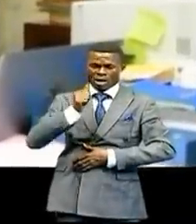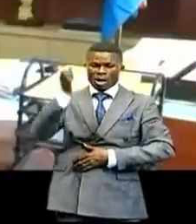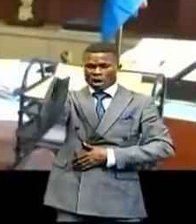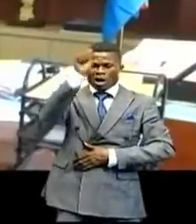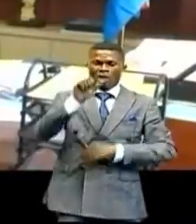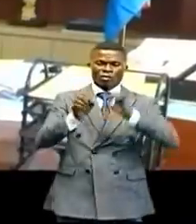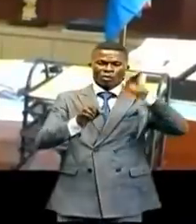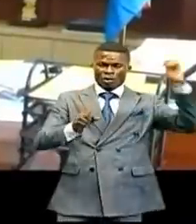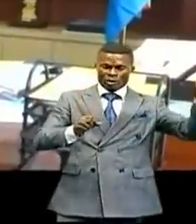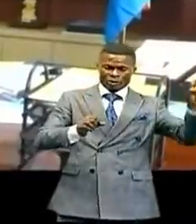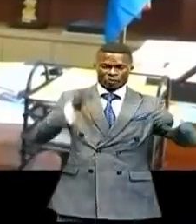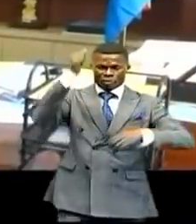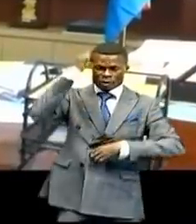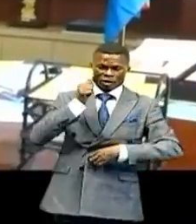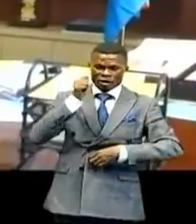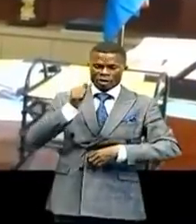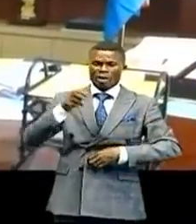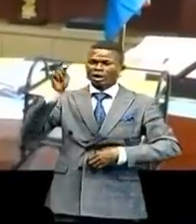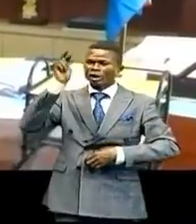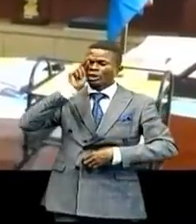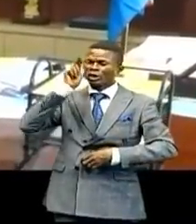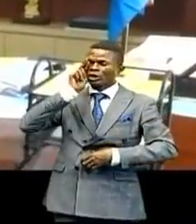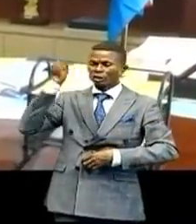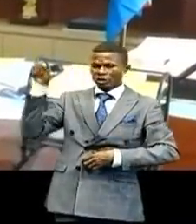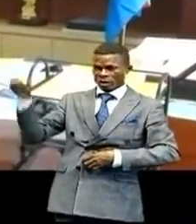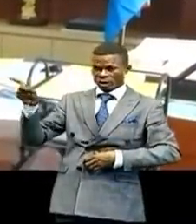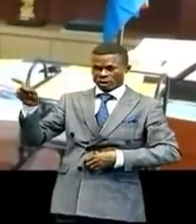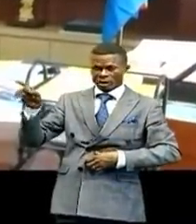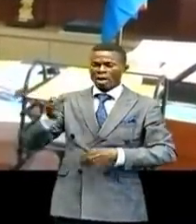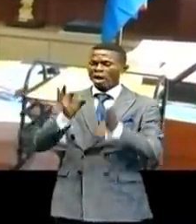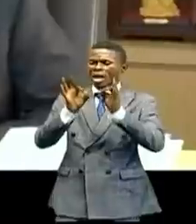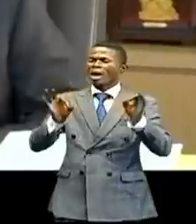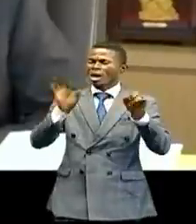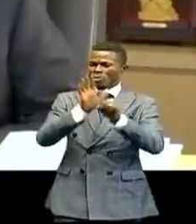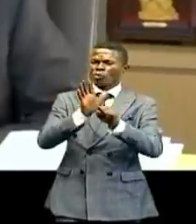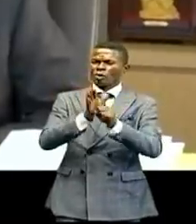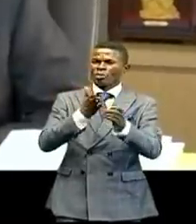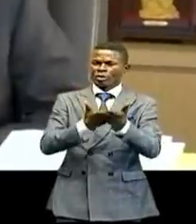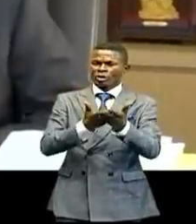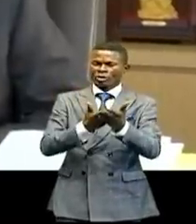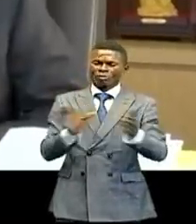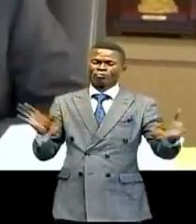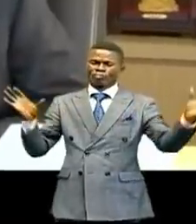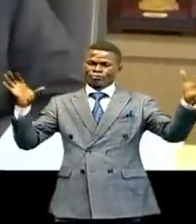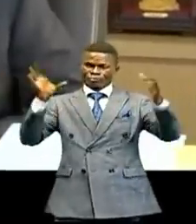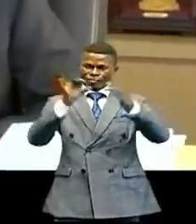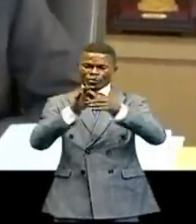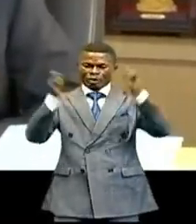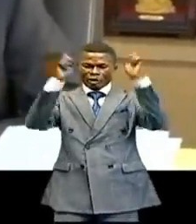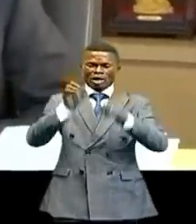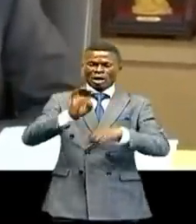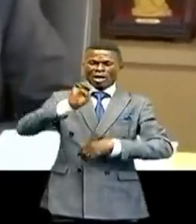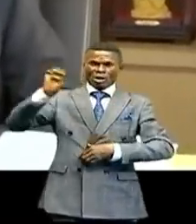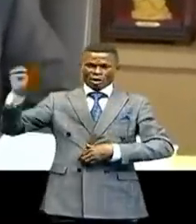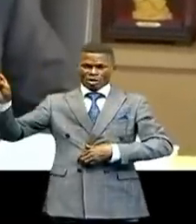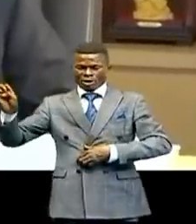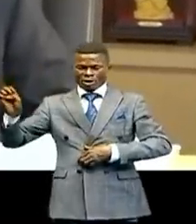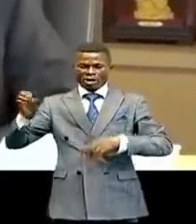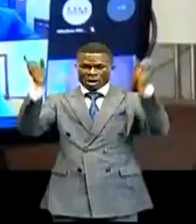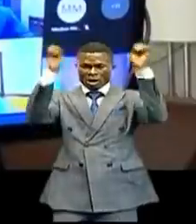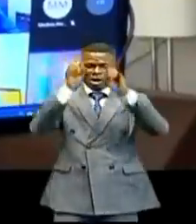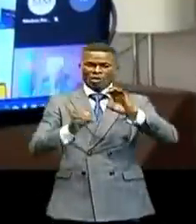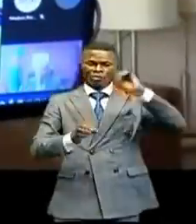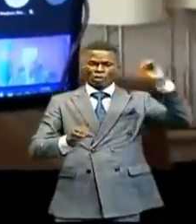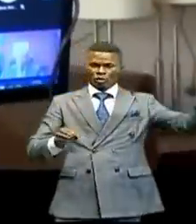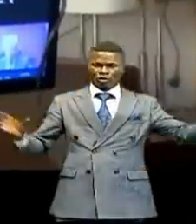l'Est au port de Lagos au Nigeria, d'où son importance pour la connexion de l'Afrique de l'Est et de l'Afrique